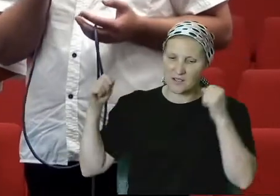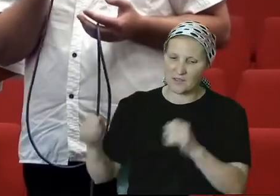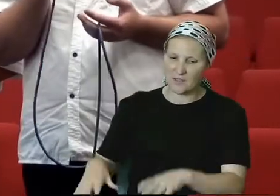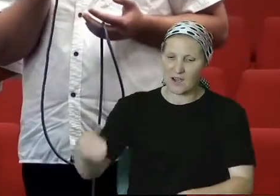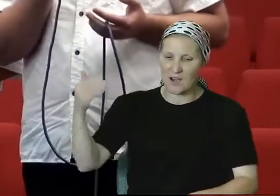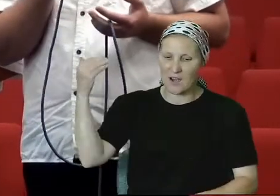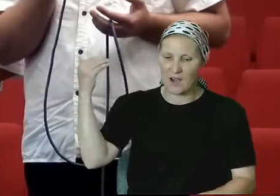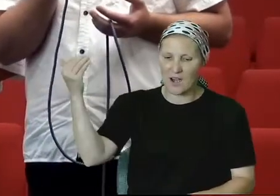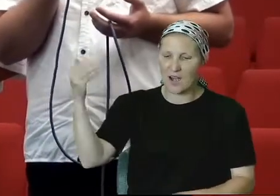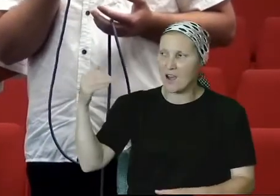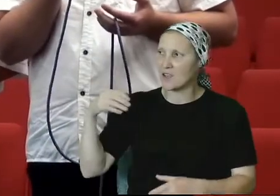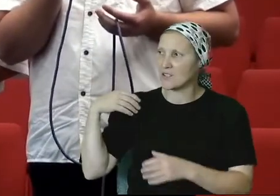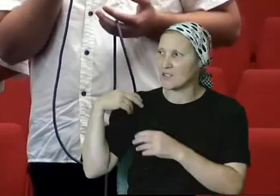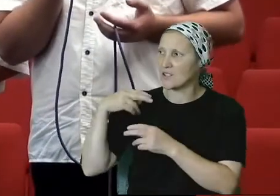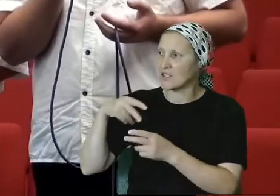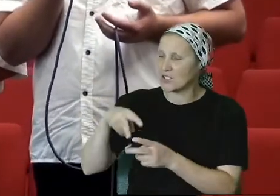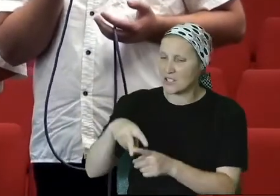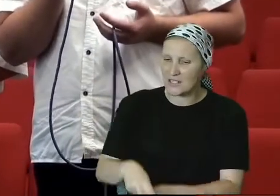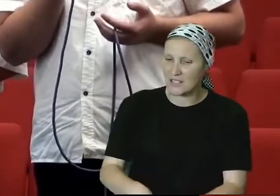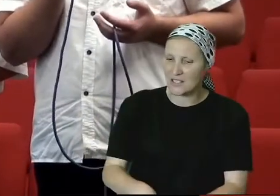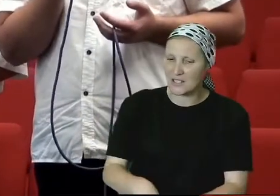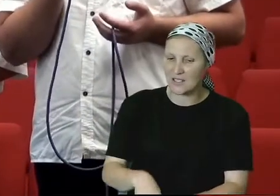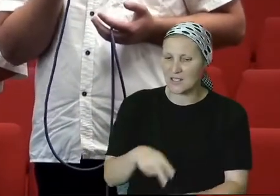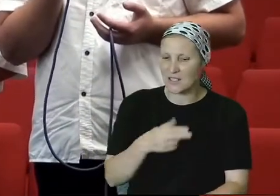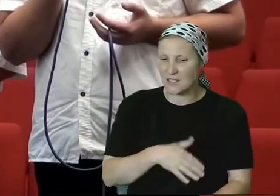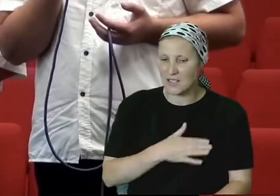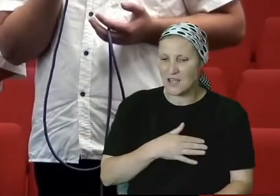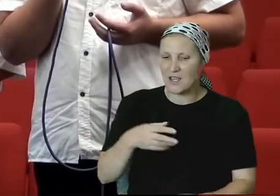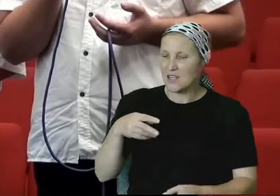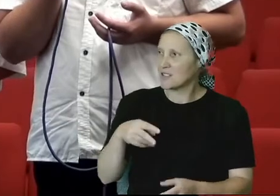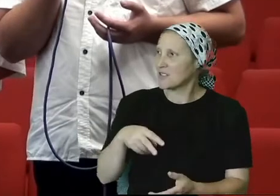Зніме вінтя з душі,